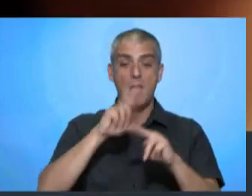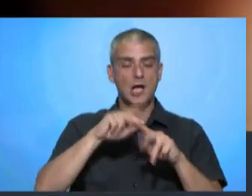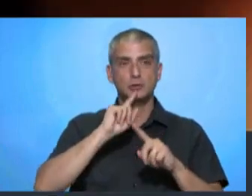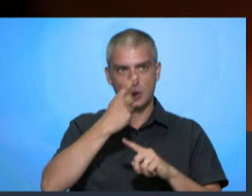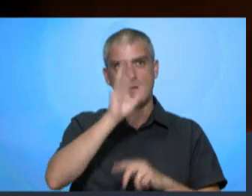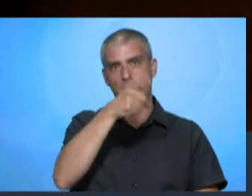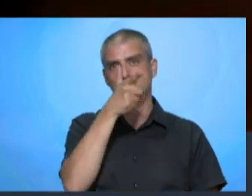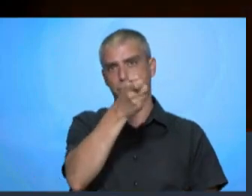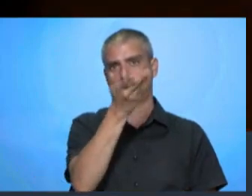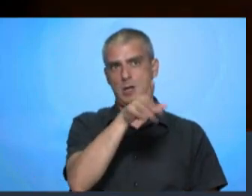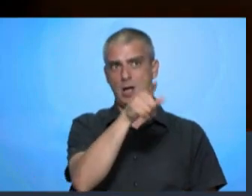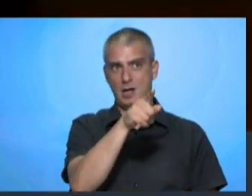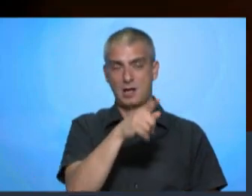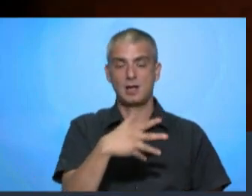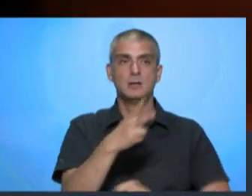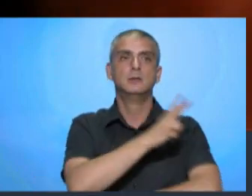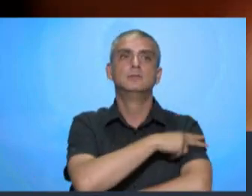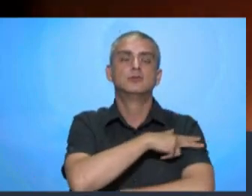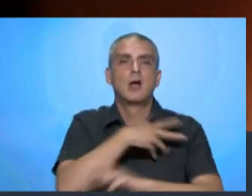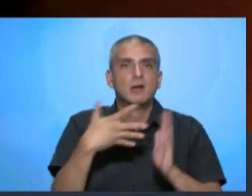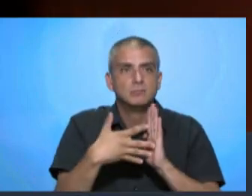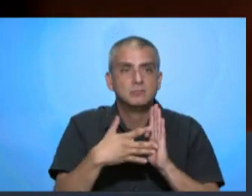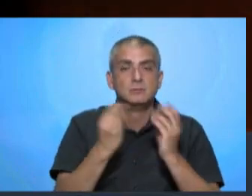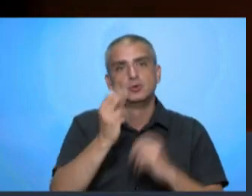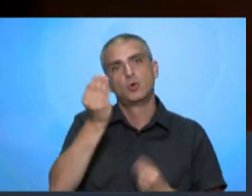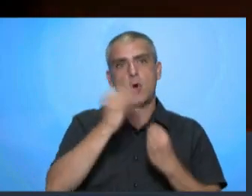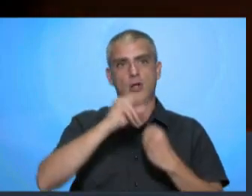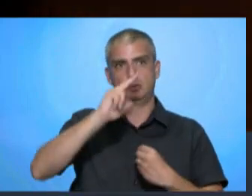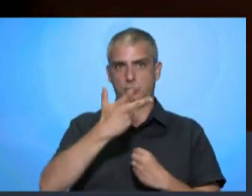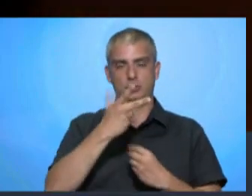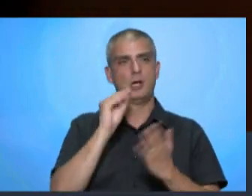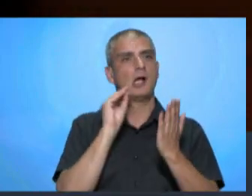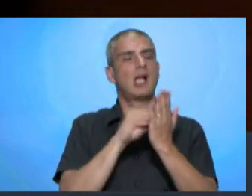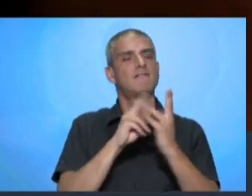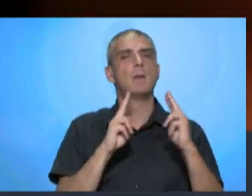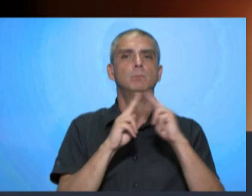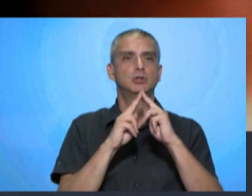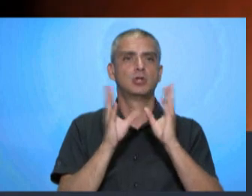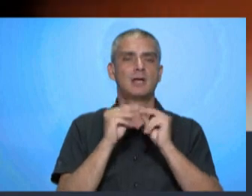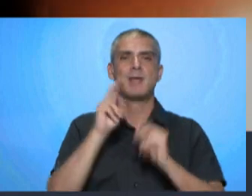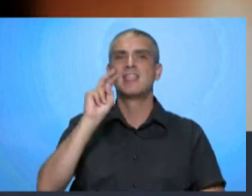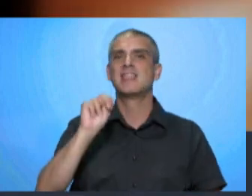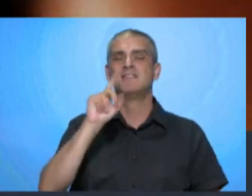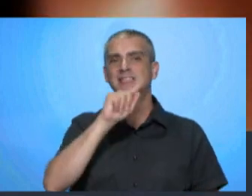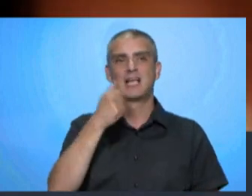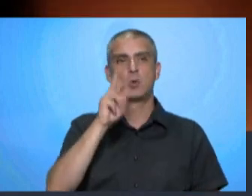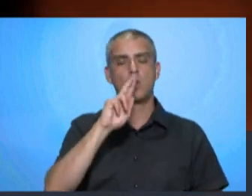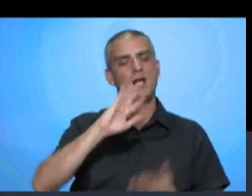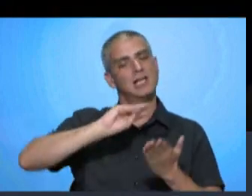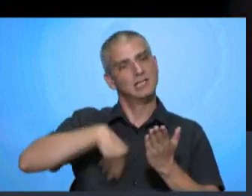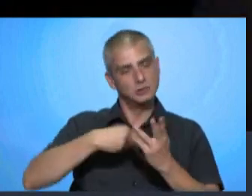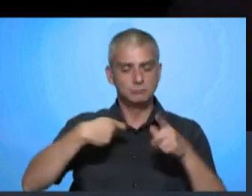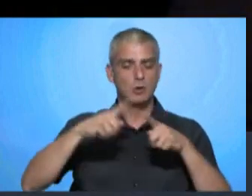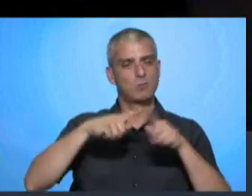גם הוא. מחקירת המשטרה עולה כי גורם שלישי קבע לדבור העירש פגישה עם ניבי זגורי לאישור